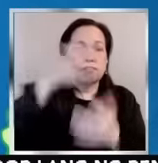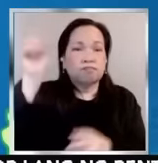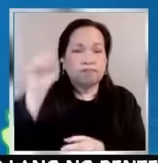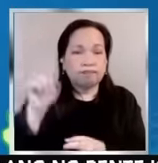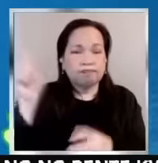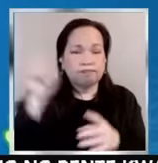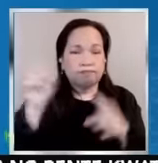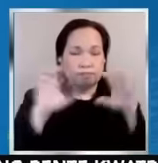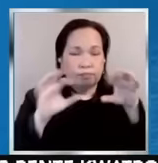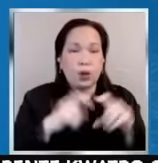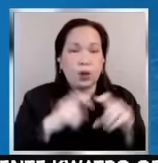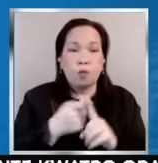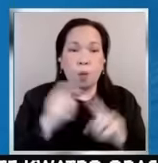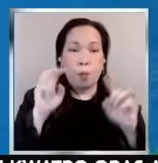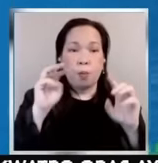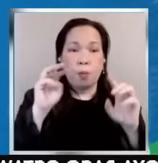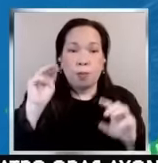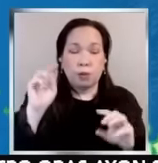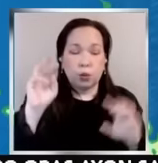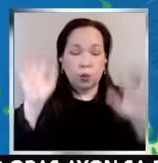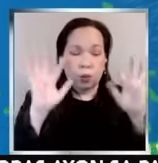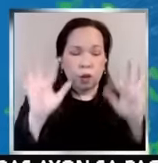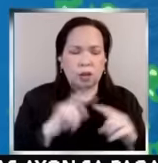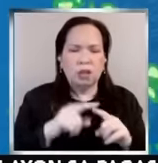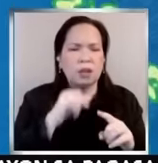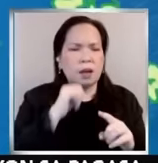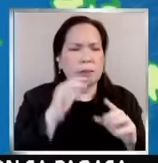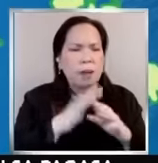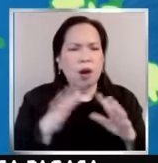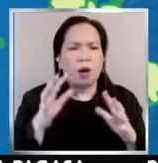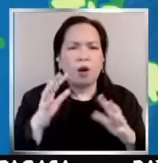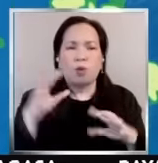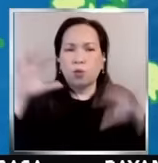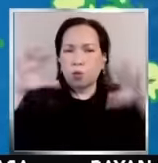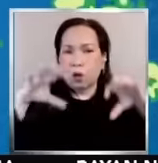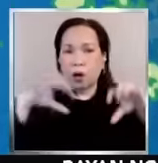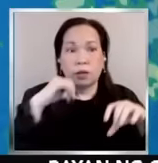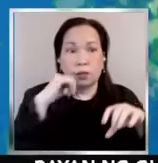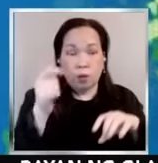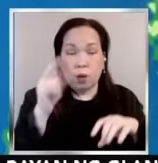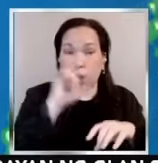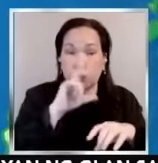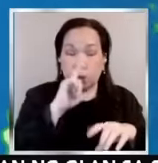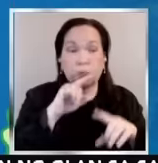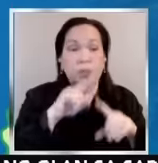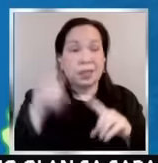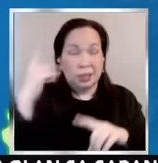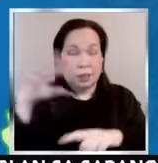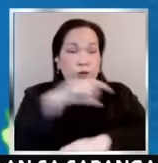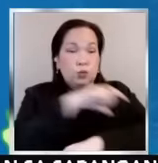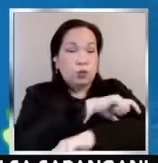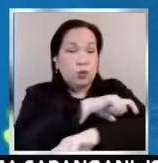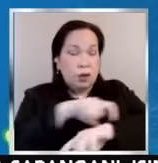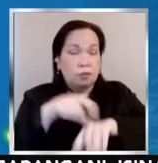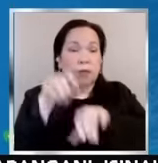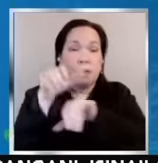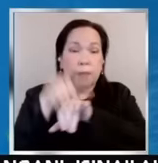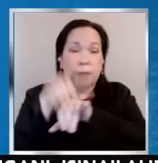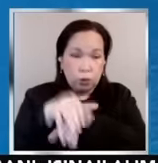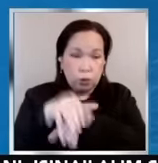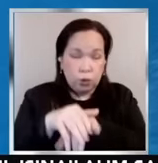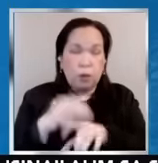Weather, wala gaanong ulan sa malaking bahagi ng Luzon bukas maliban lang ho sa Palawan at Mindoro provinces pati ang Bicol